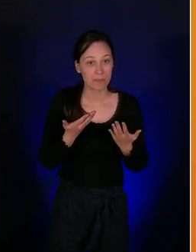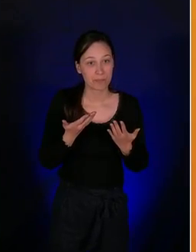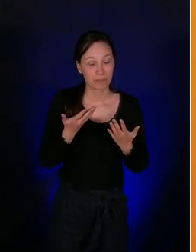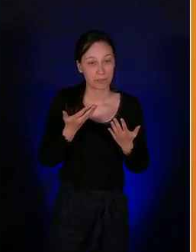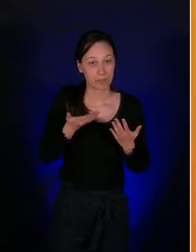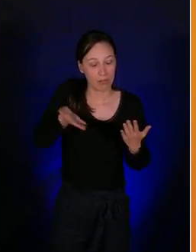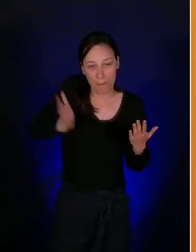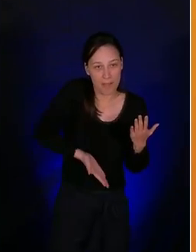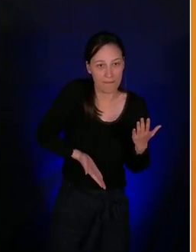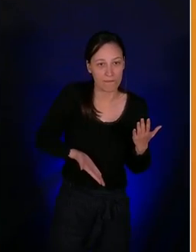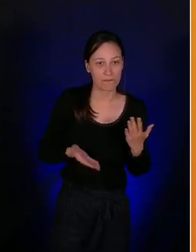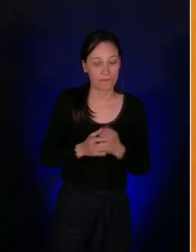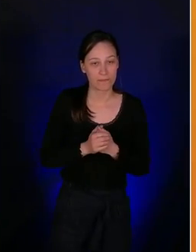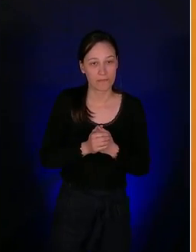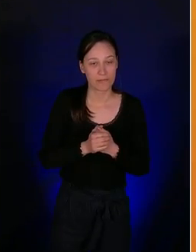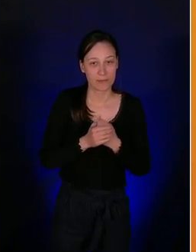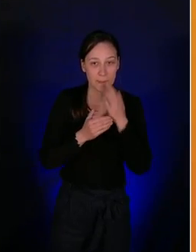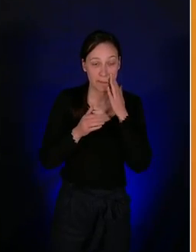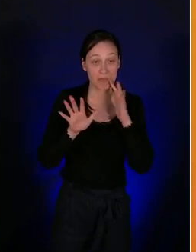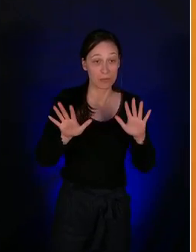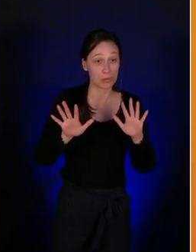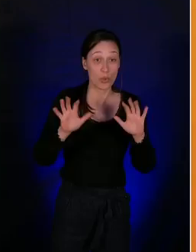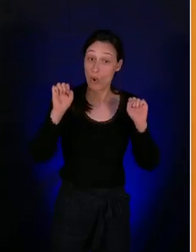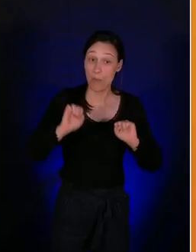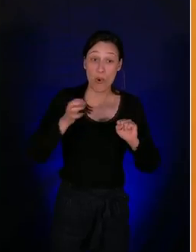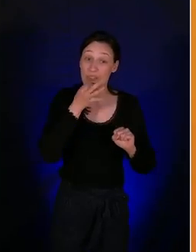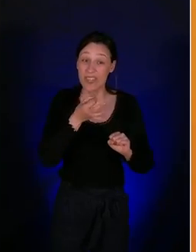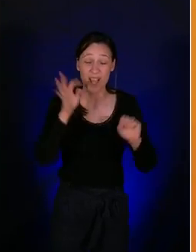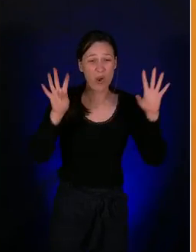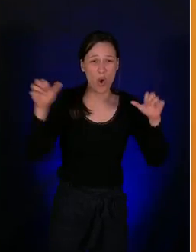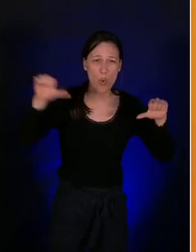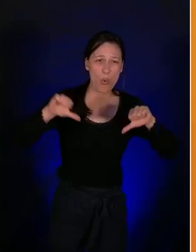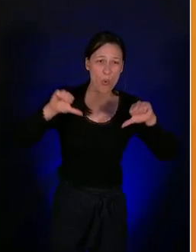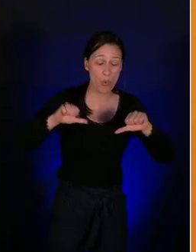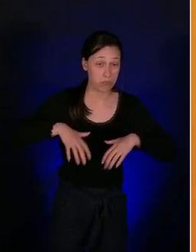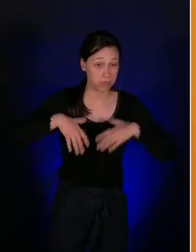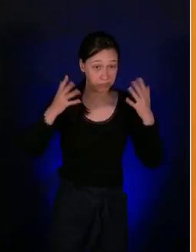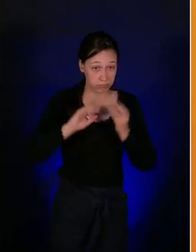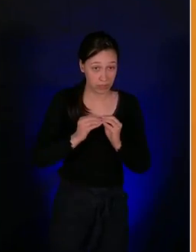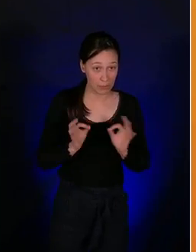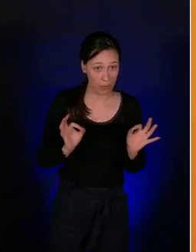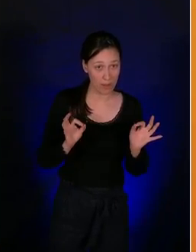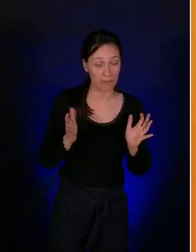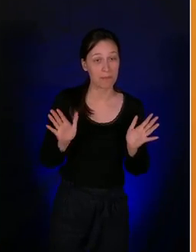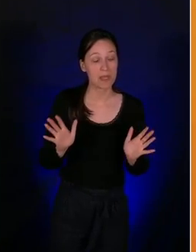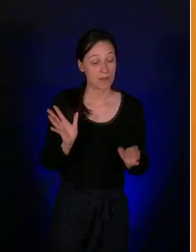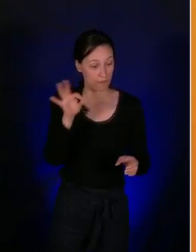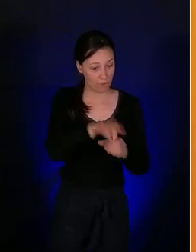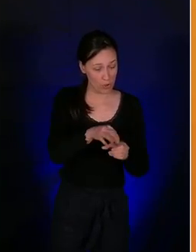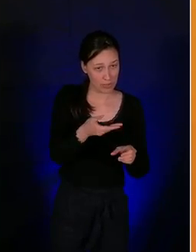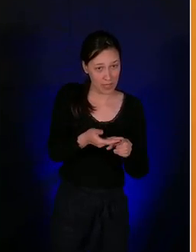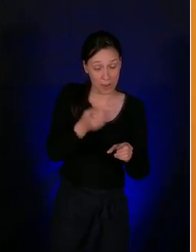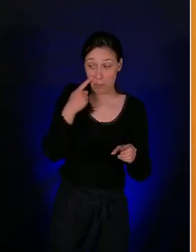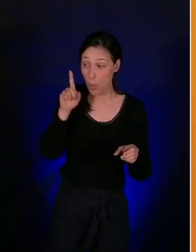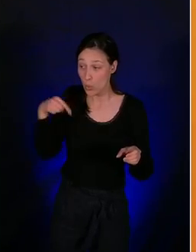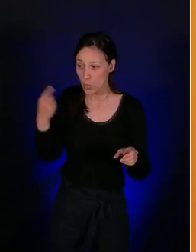Mais les votes... Allez-y, continuez de me huer, il n'y a pas de problème. Mais les votes ne sont pas ceux de tous nos syndicats. Preuve en